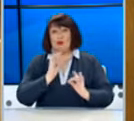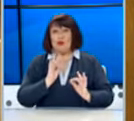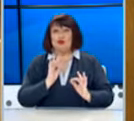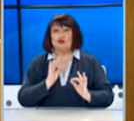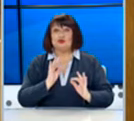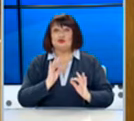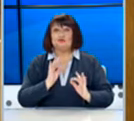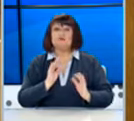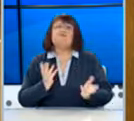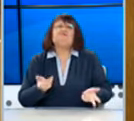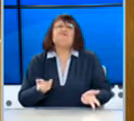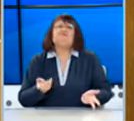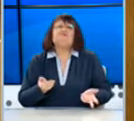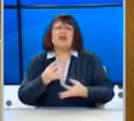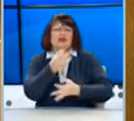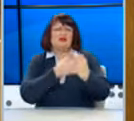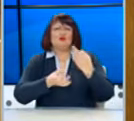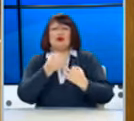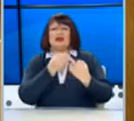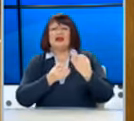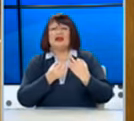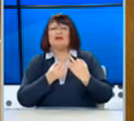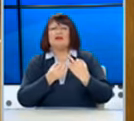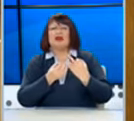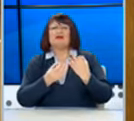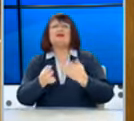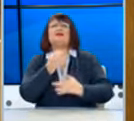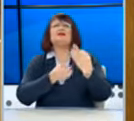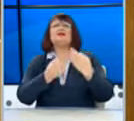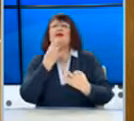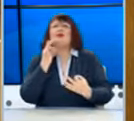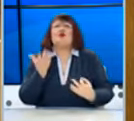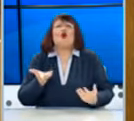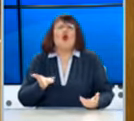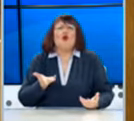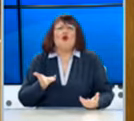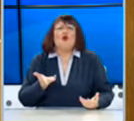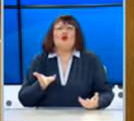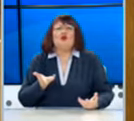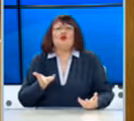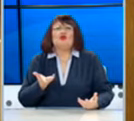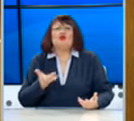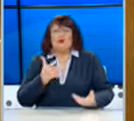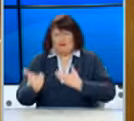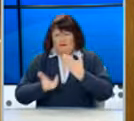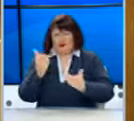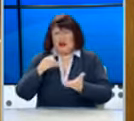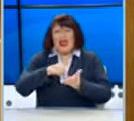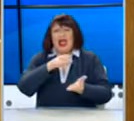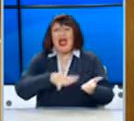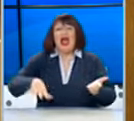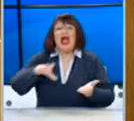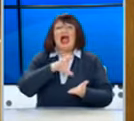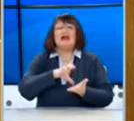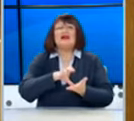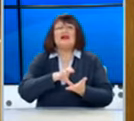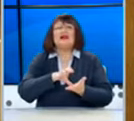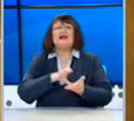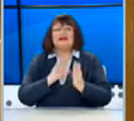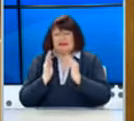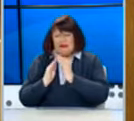Δεν είχε να μας πει και να εξηγήσει ένα λόγο για τον οποίο η φωτιά στην Αττική έφτασε στον οικιστικό